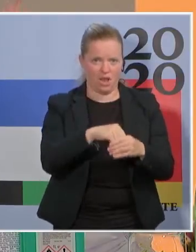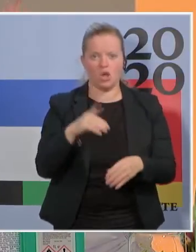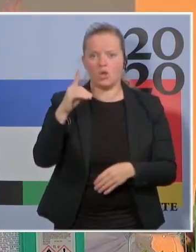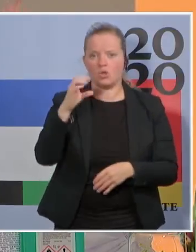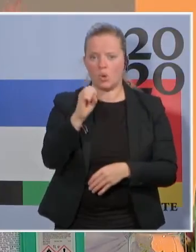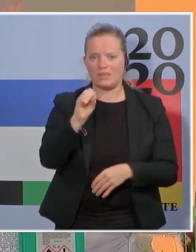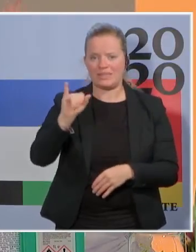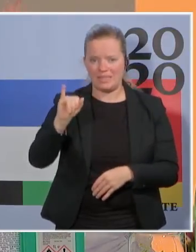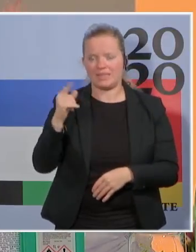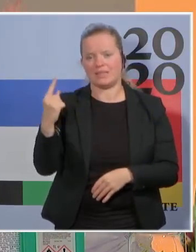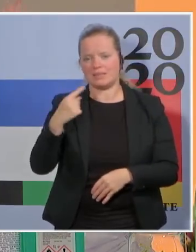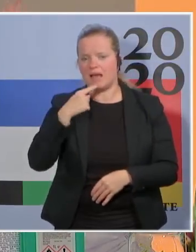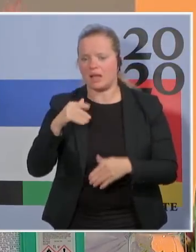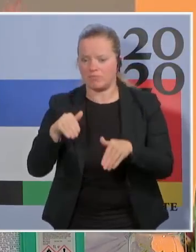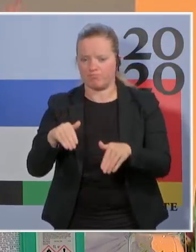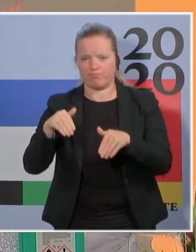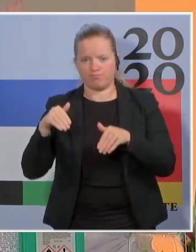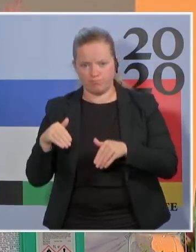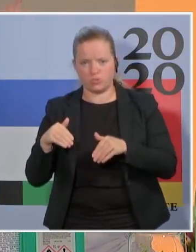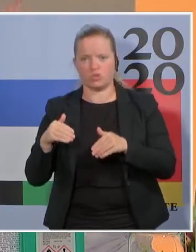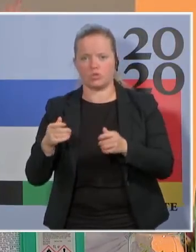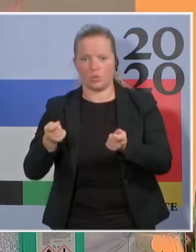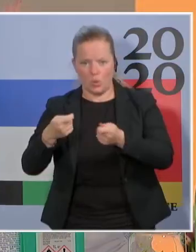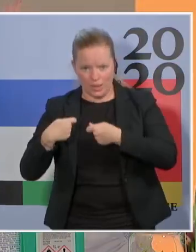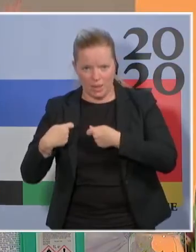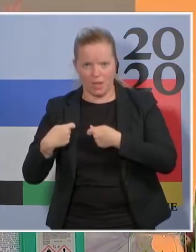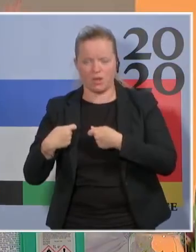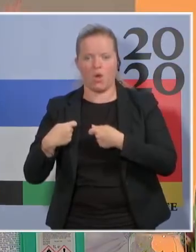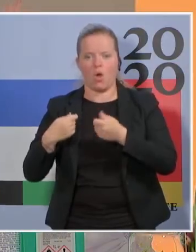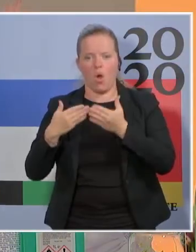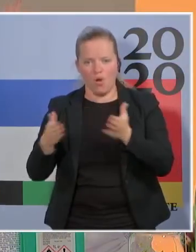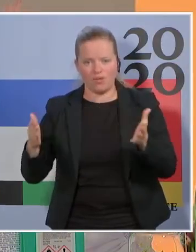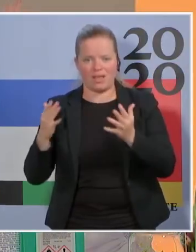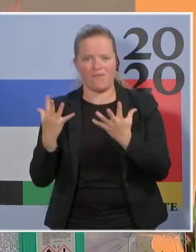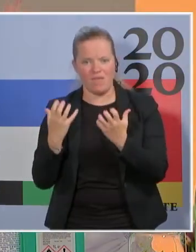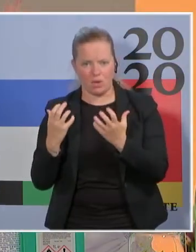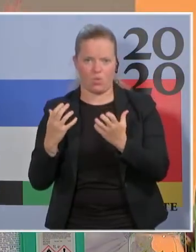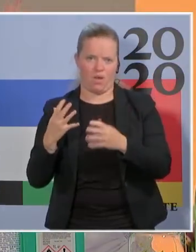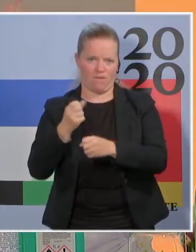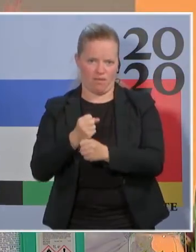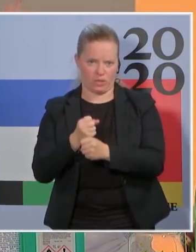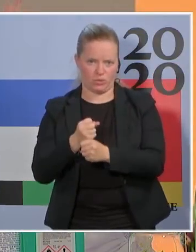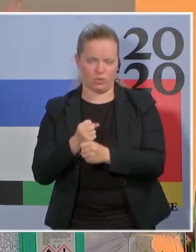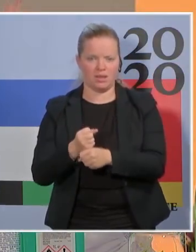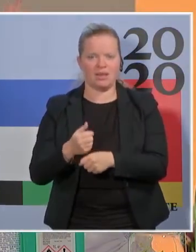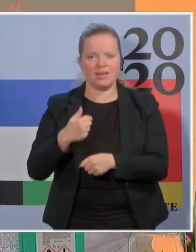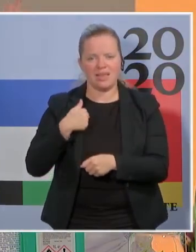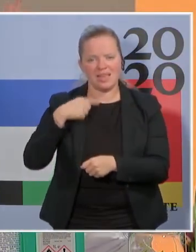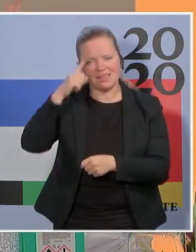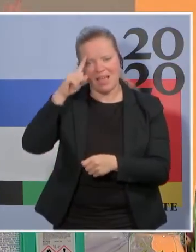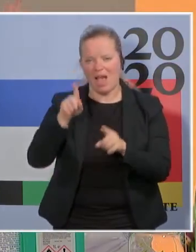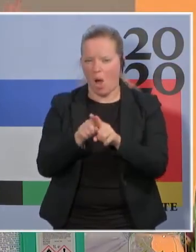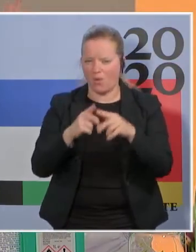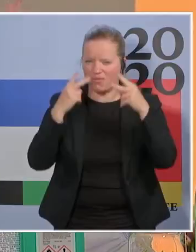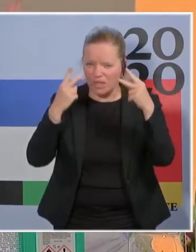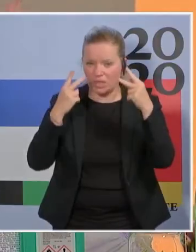vom Zurücknehmen, letzten Endes im öffentlichen Wirken der Verfassung. Und das ist, glaube ich, auch gut so